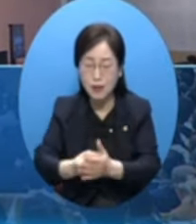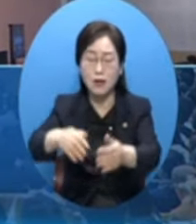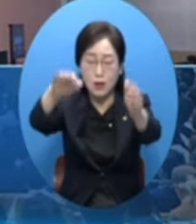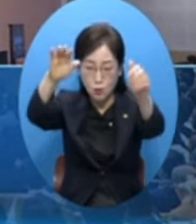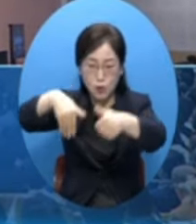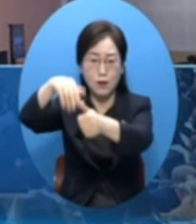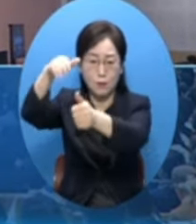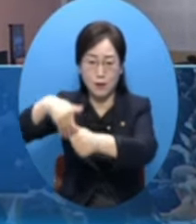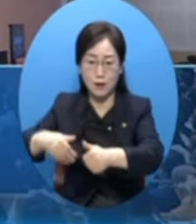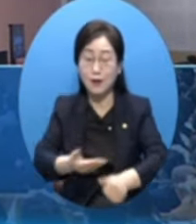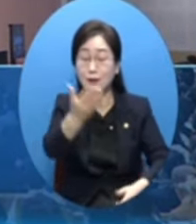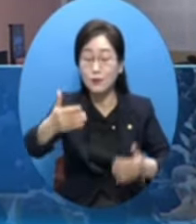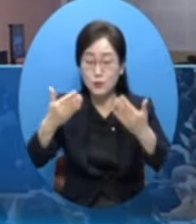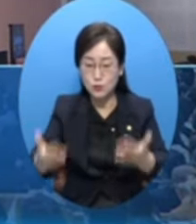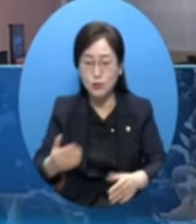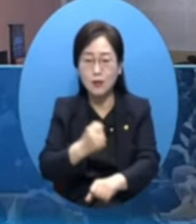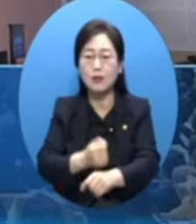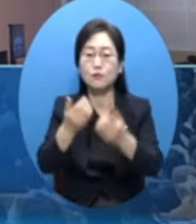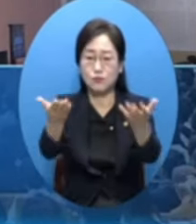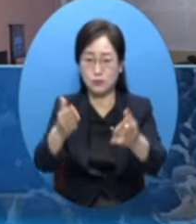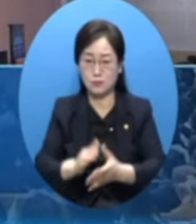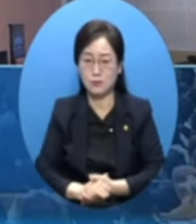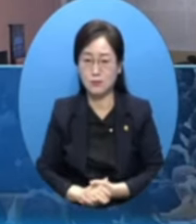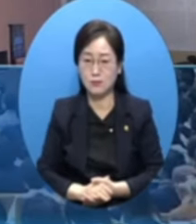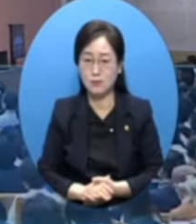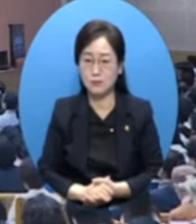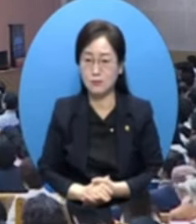오라, 내가 너희를 쉬게 하리라.